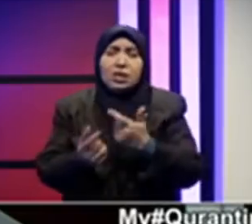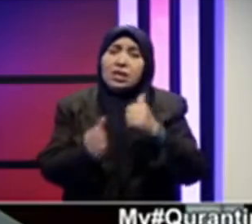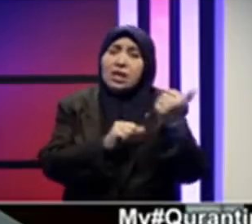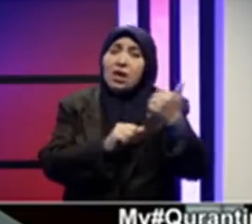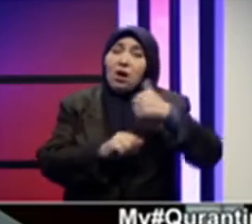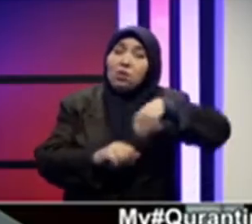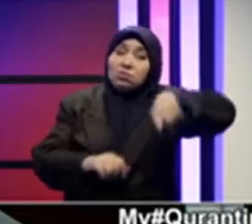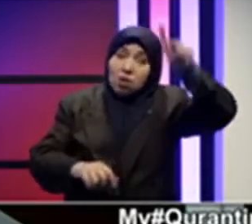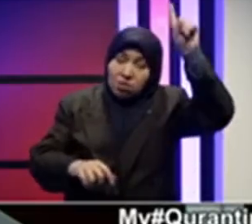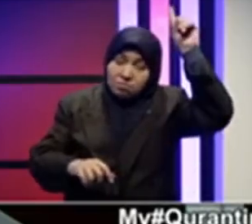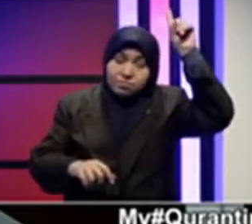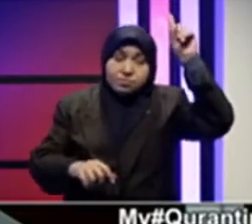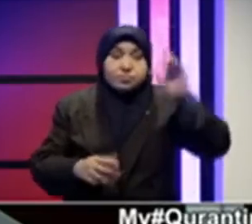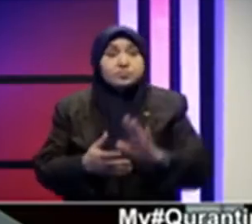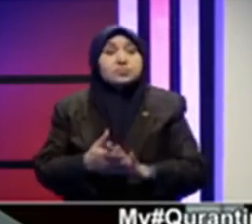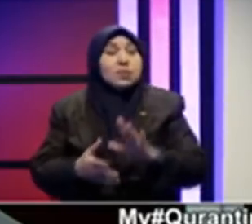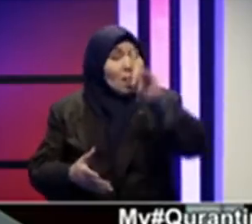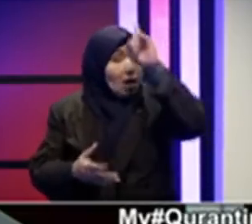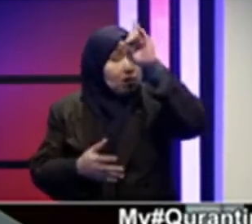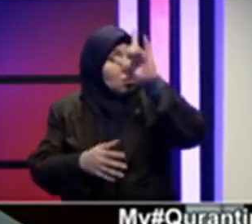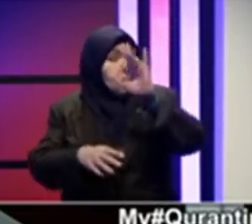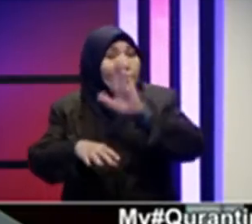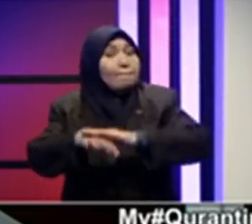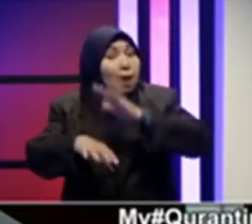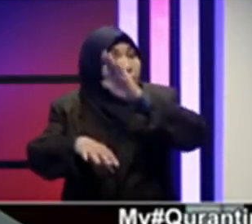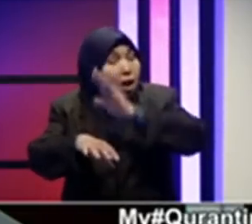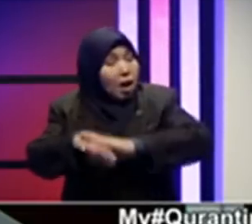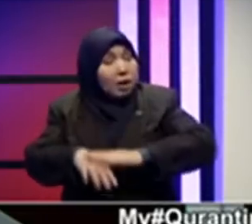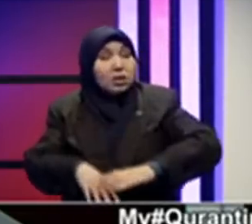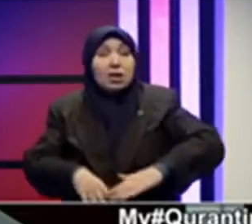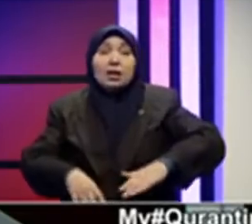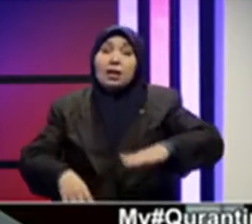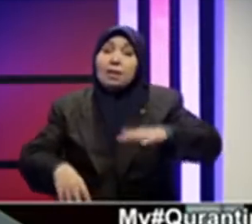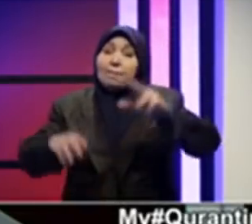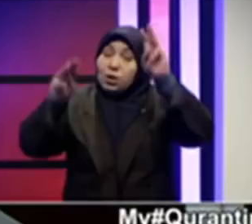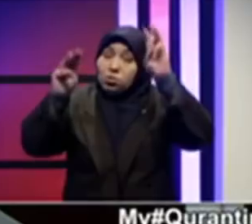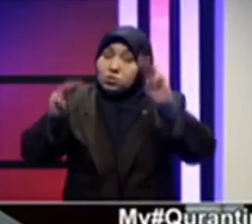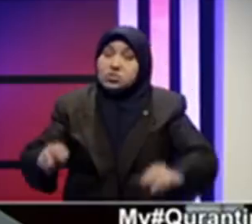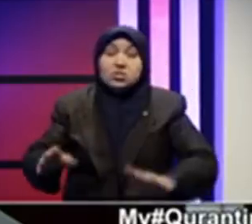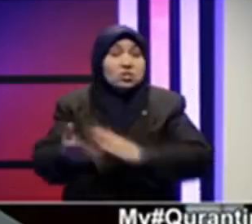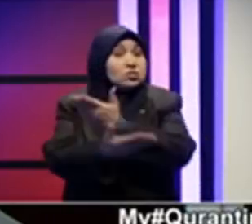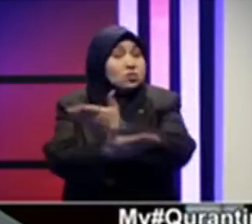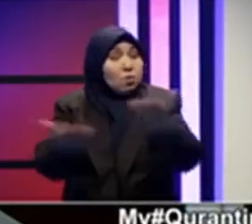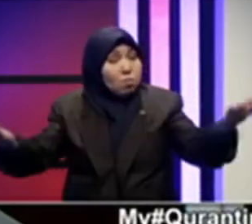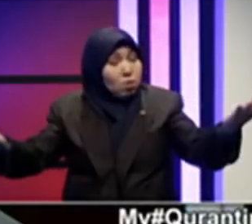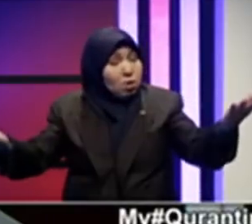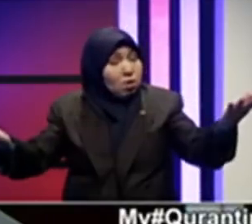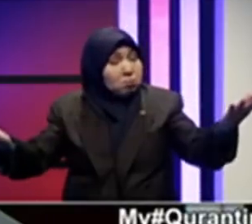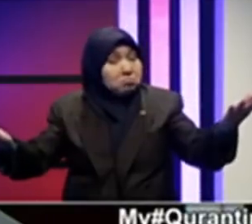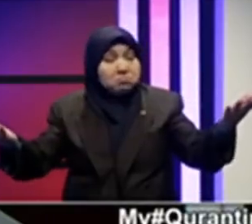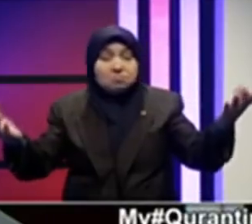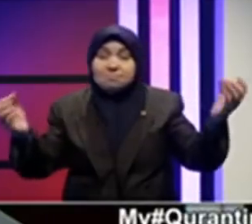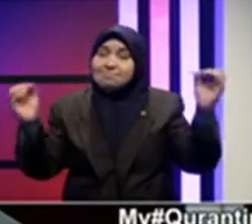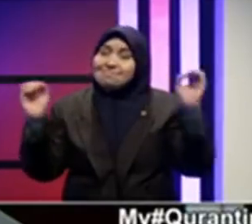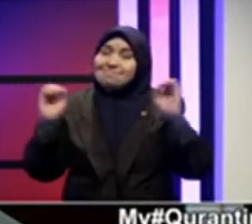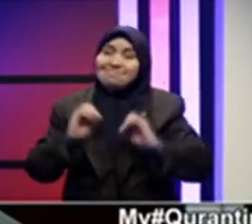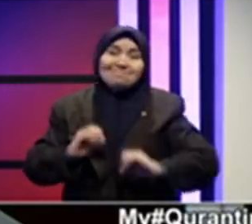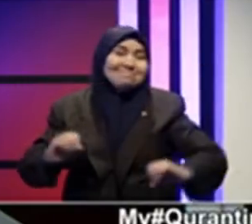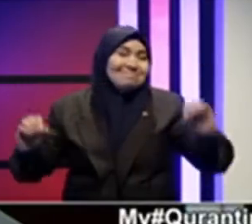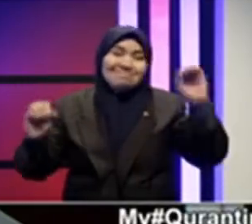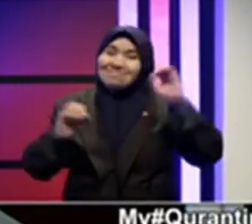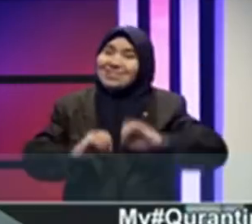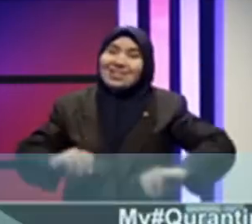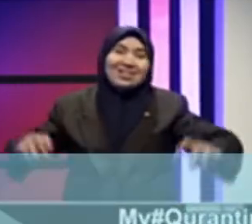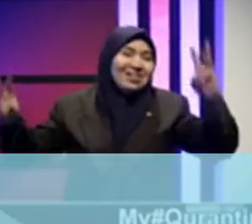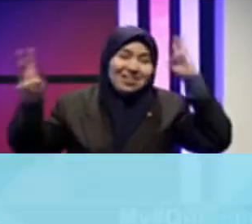antum tahzanun, ya. Allah menyeru kepada hamba-hambanya, wahai hamba-hambaku, tidak ada kebimbangan kepada kamu dan